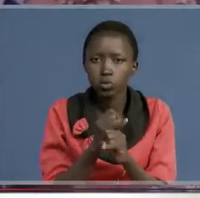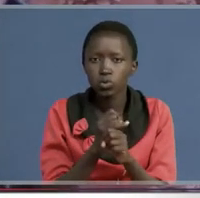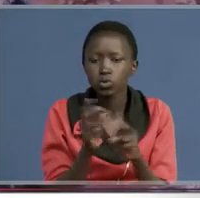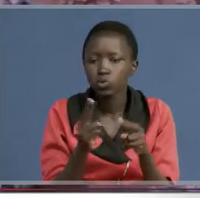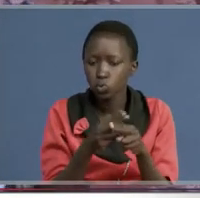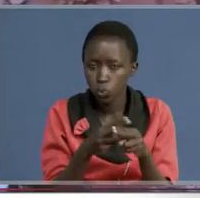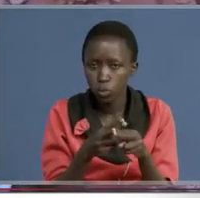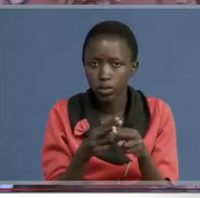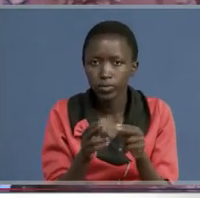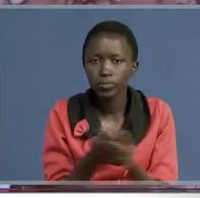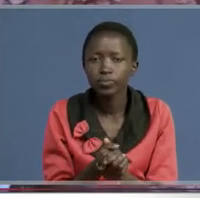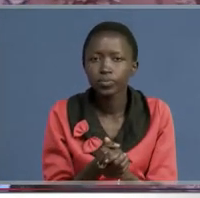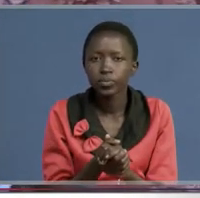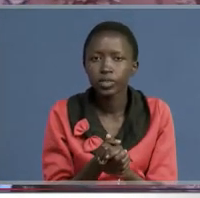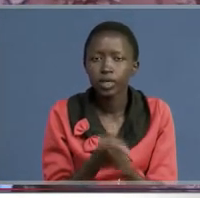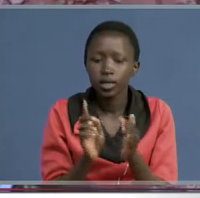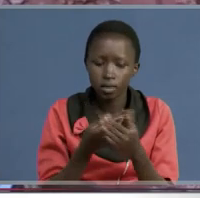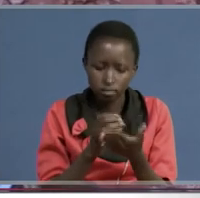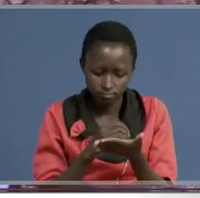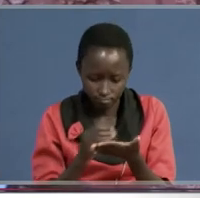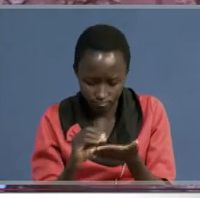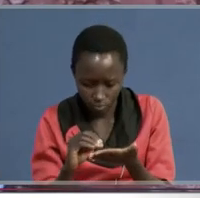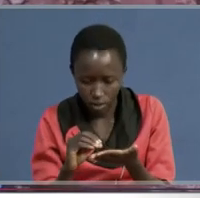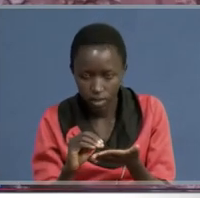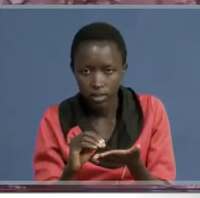possible. Akaandika tena